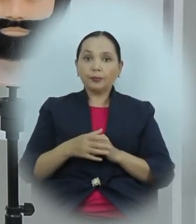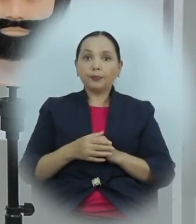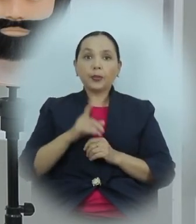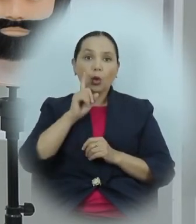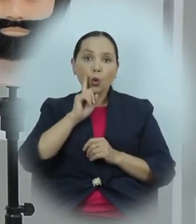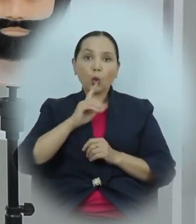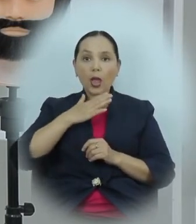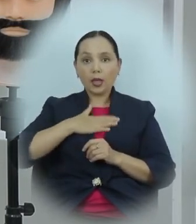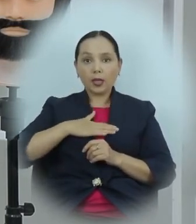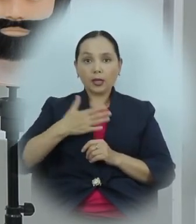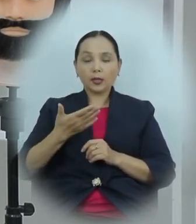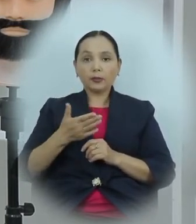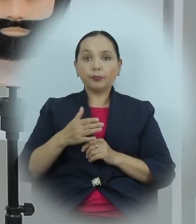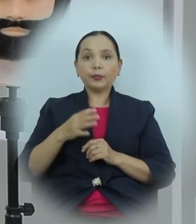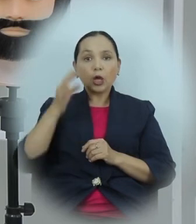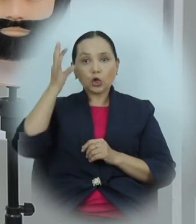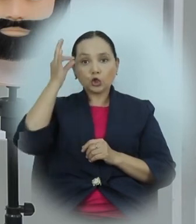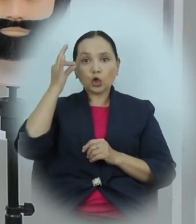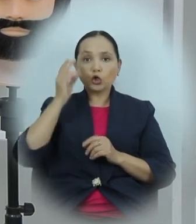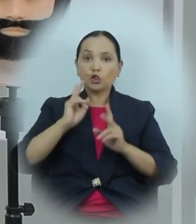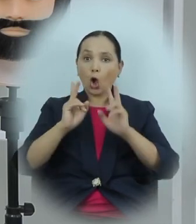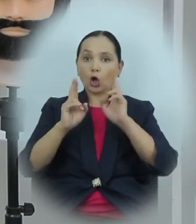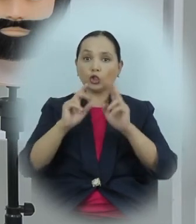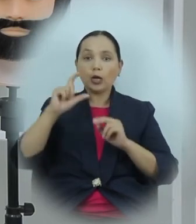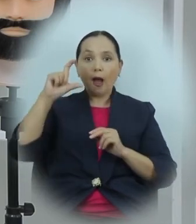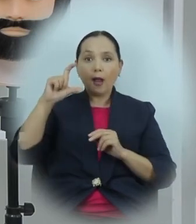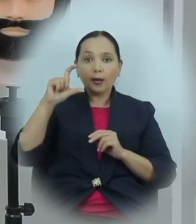Ya'ni soch olishi qalinligi,